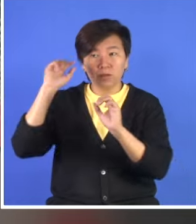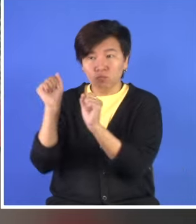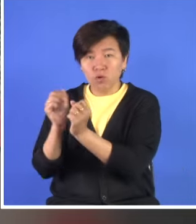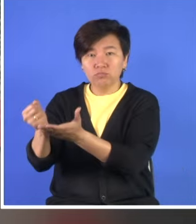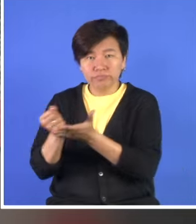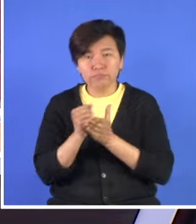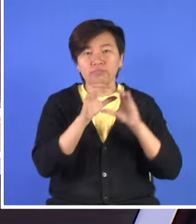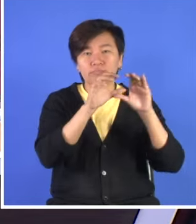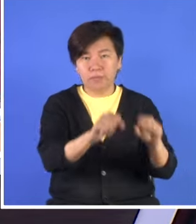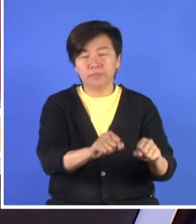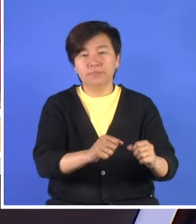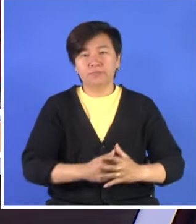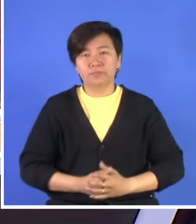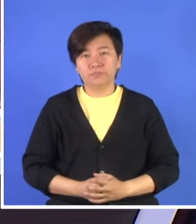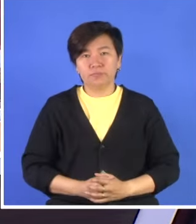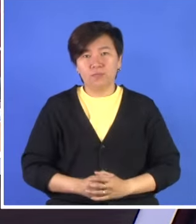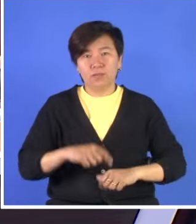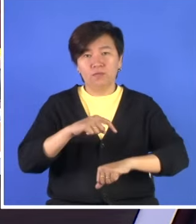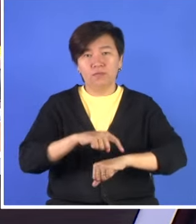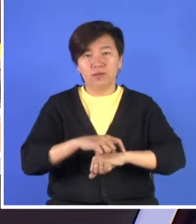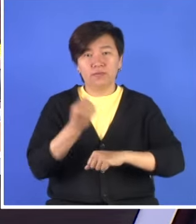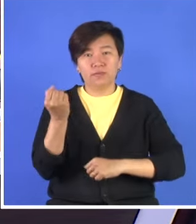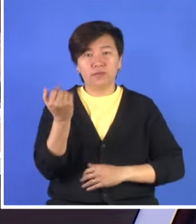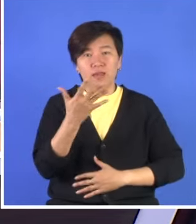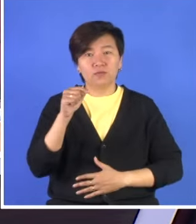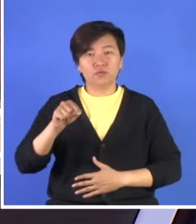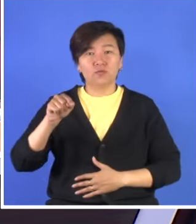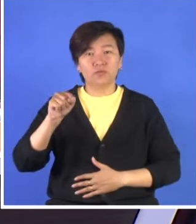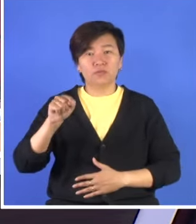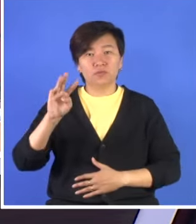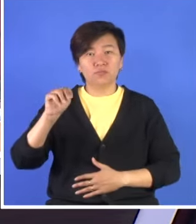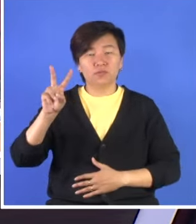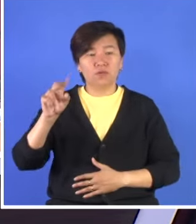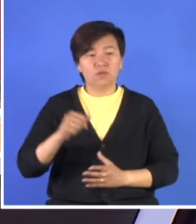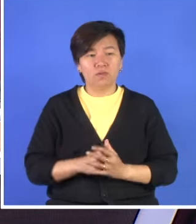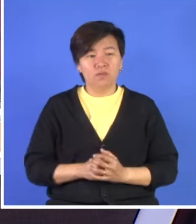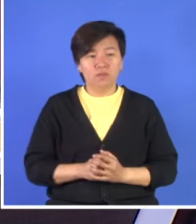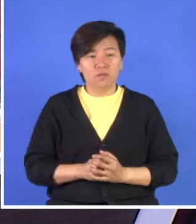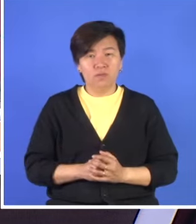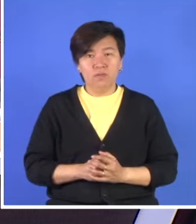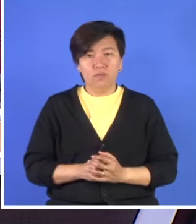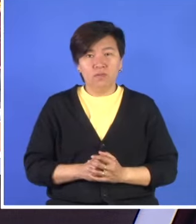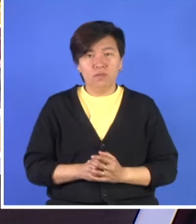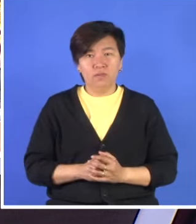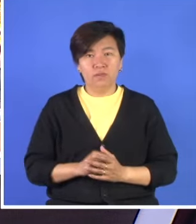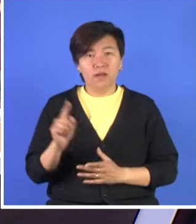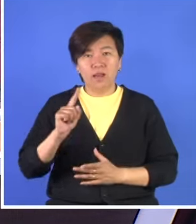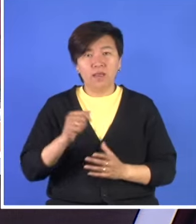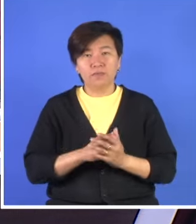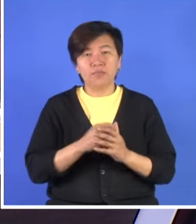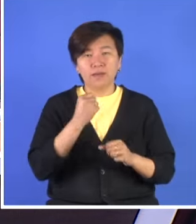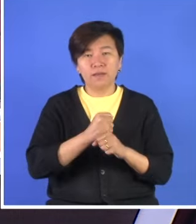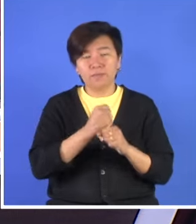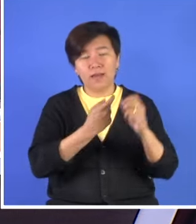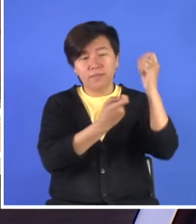ครับช่วงเวลานี้ตี 5:42 นาทีนะครับเนี่ยบรรดาพี่น้องที่ไปทำสวนยางก็คงจะไป